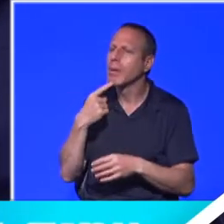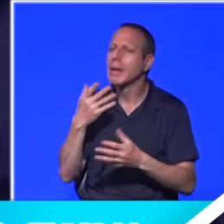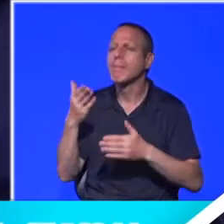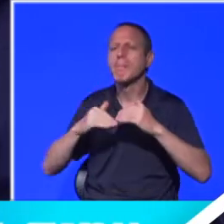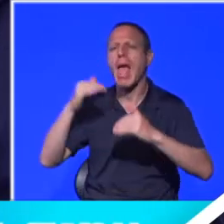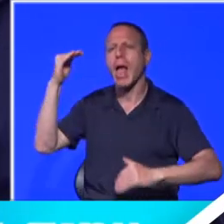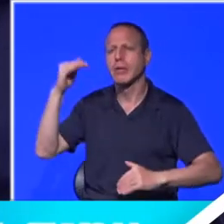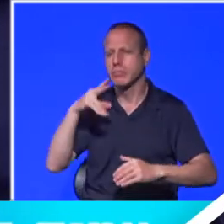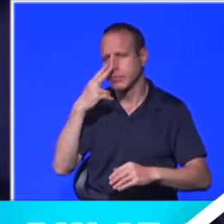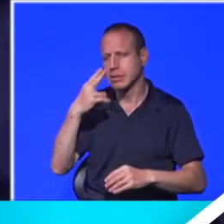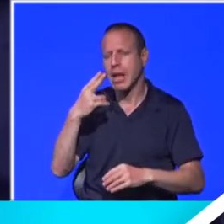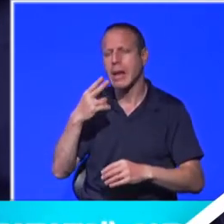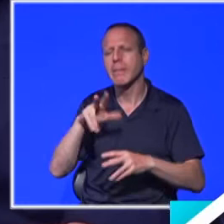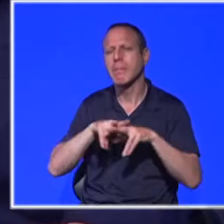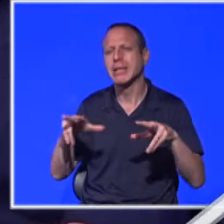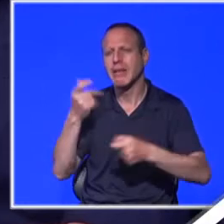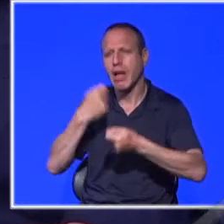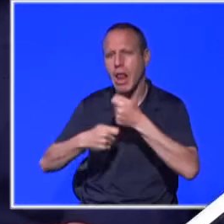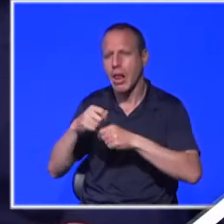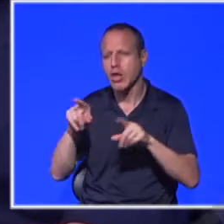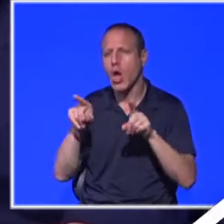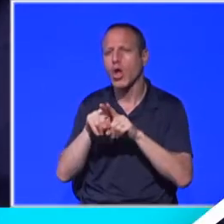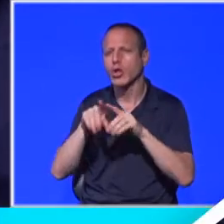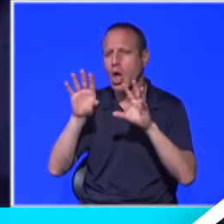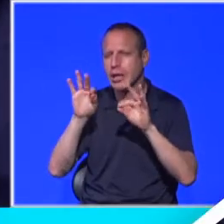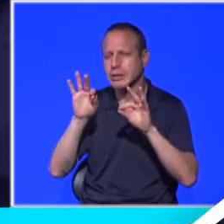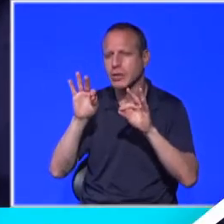על המצב הכלכלי של אותו עשירון שני בארצות הברית,